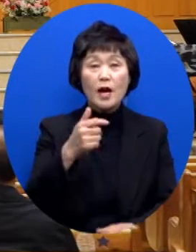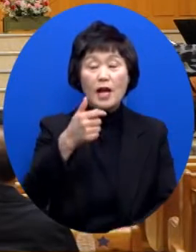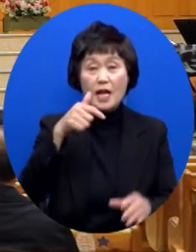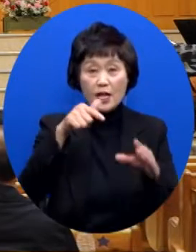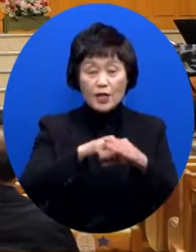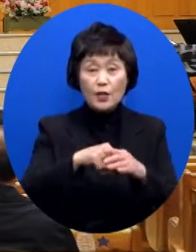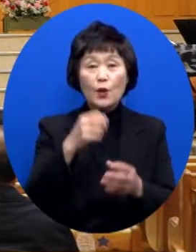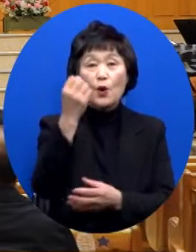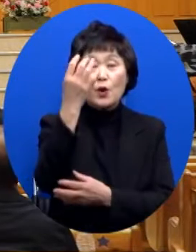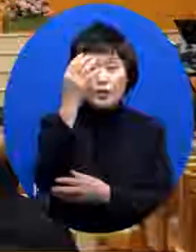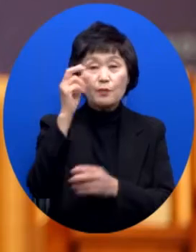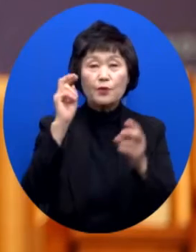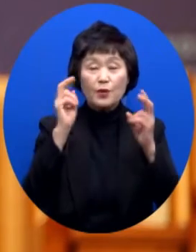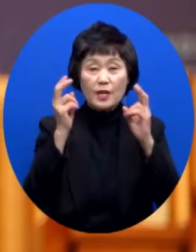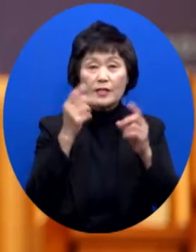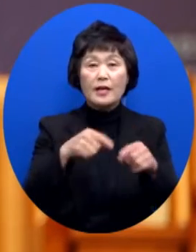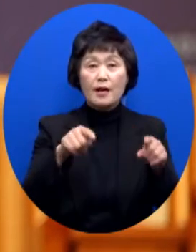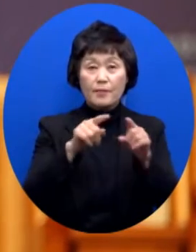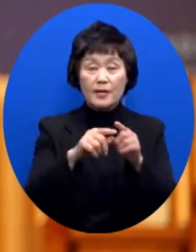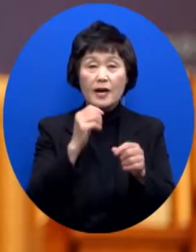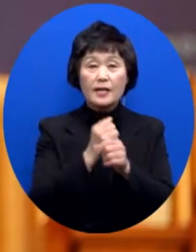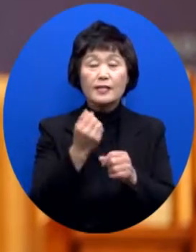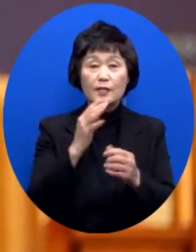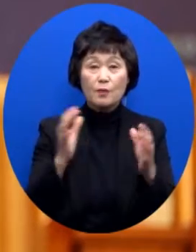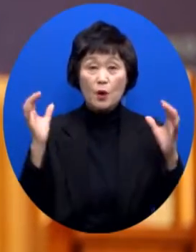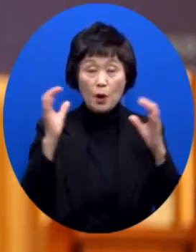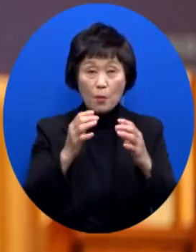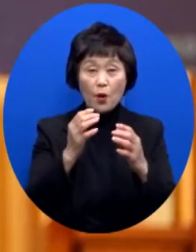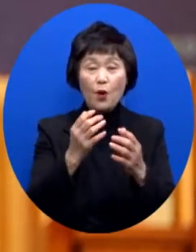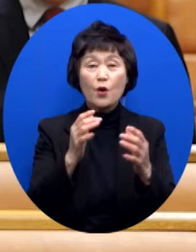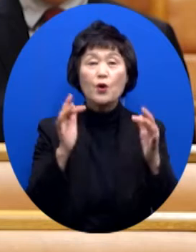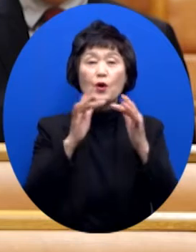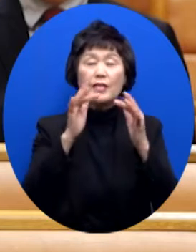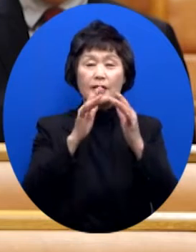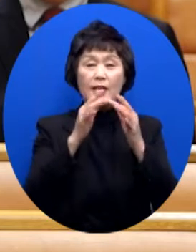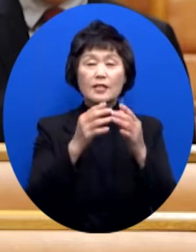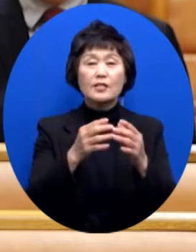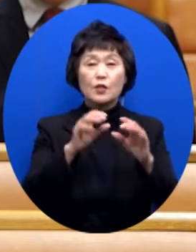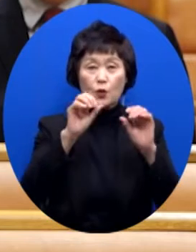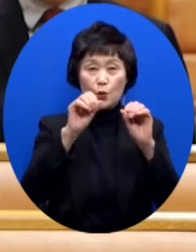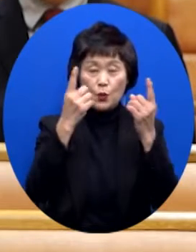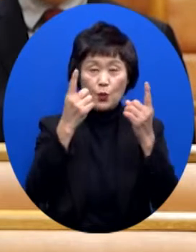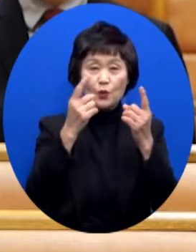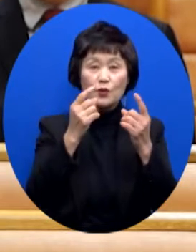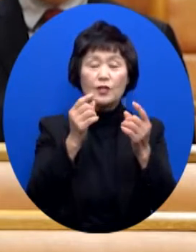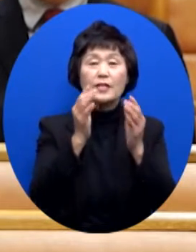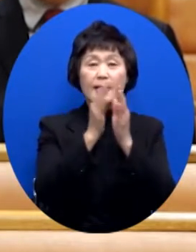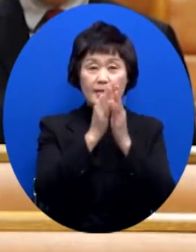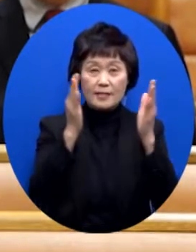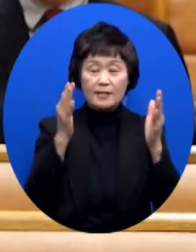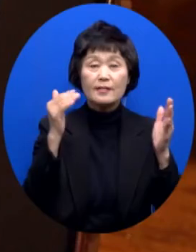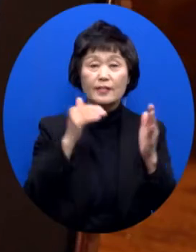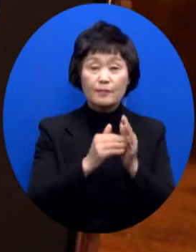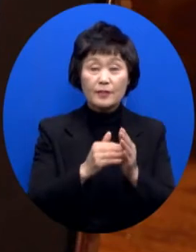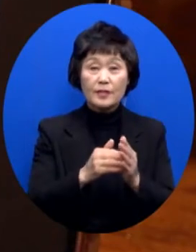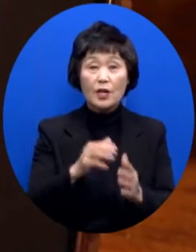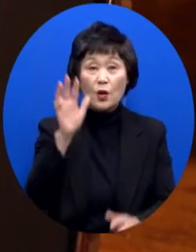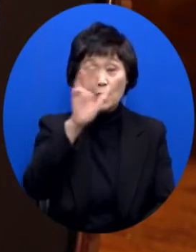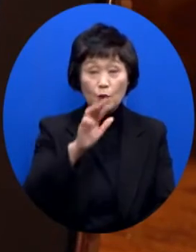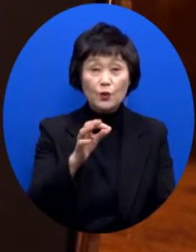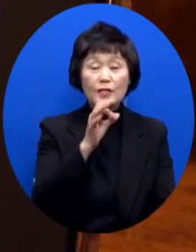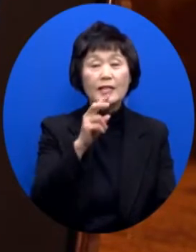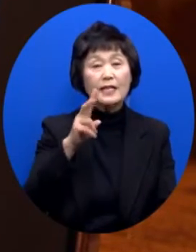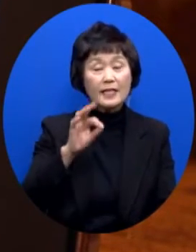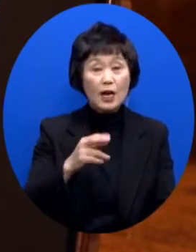마련했으며 온 오프라인으로 동시에 진행 되십니다 목회 데이터 연구소 김진향 부사장과 총신대 양현